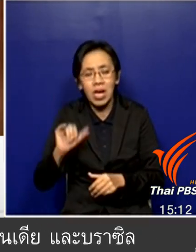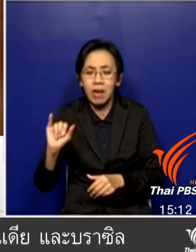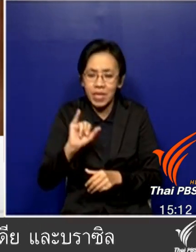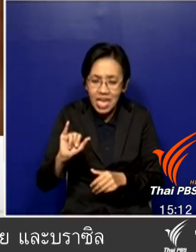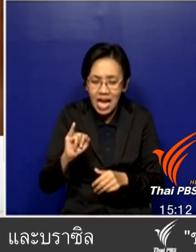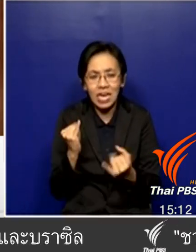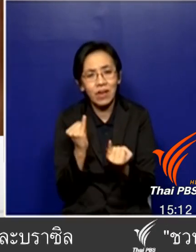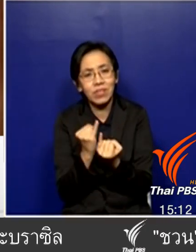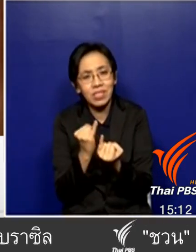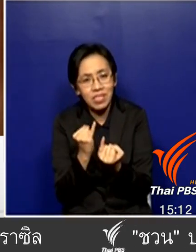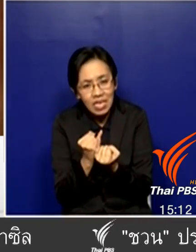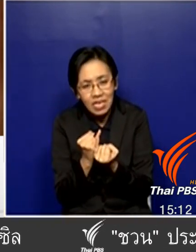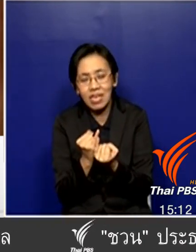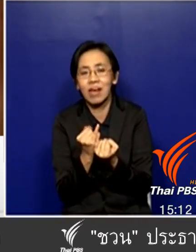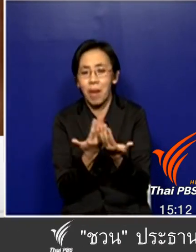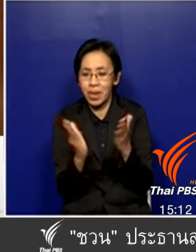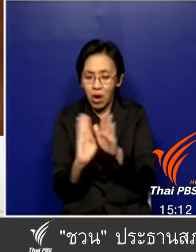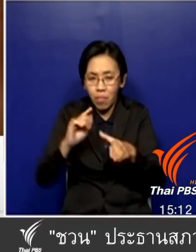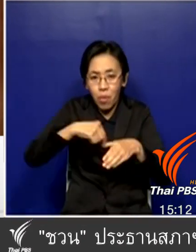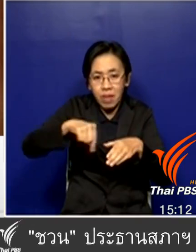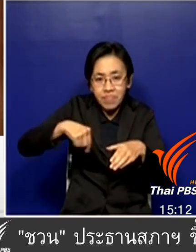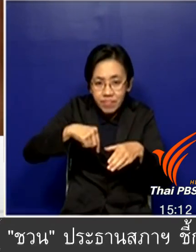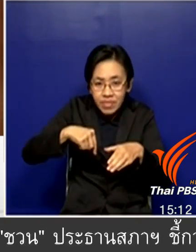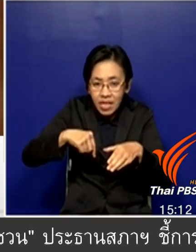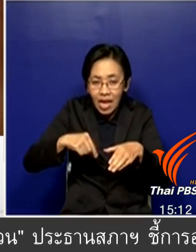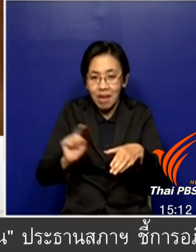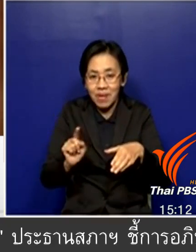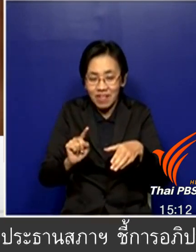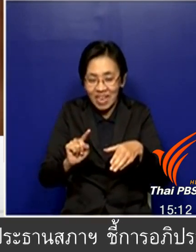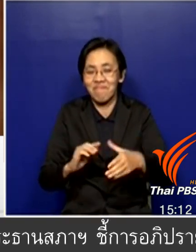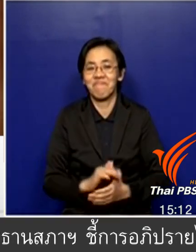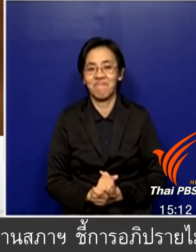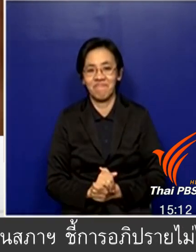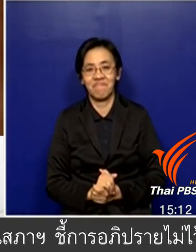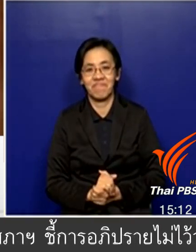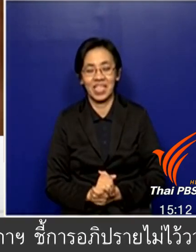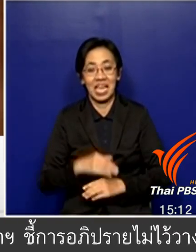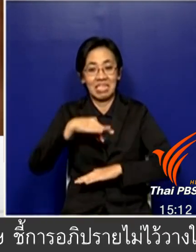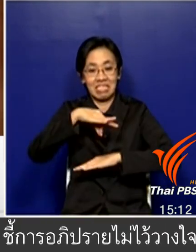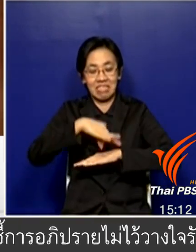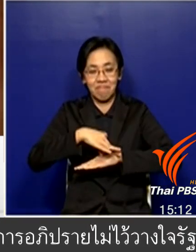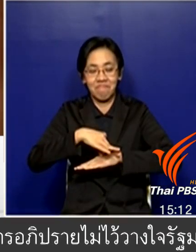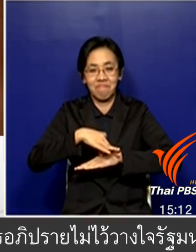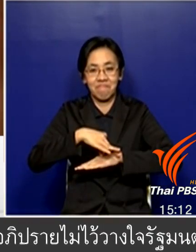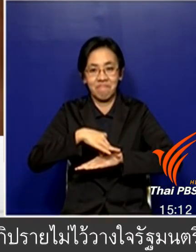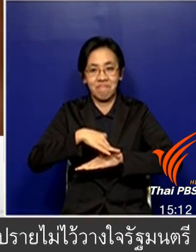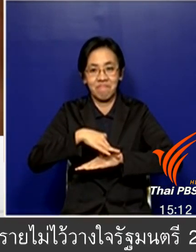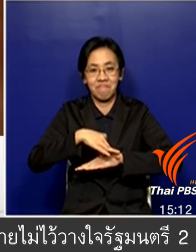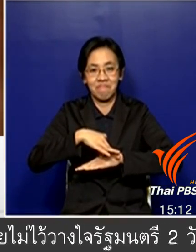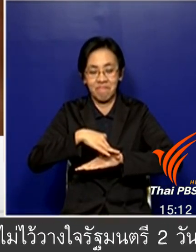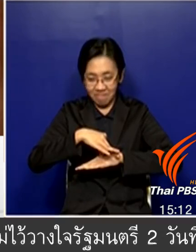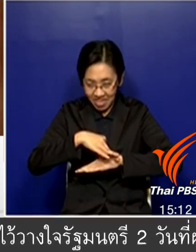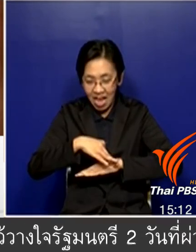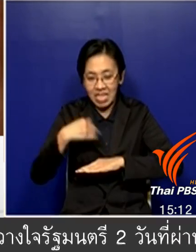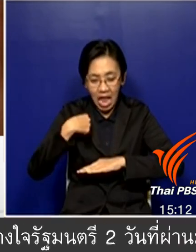ชิดกับนายนิผลบุญาณีที่มีส่วนได้เสียกัการใช้อำนาจในตำแหน่งหน้าที่คนแรกครั